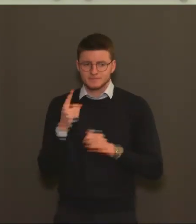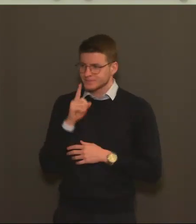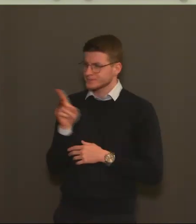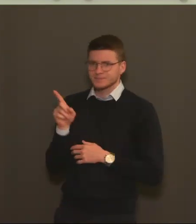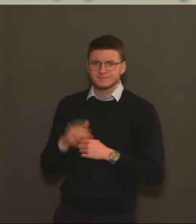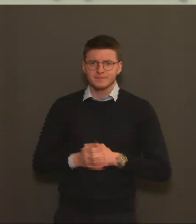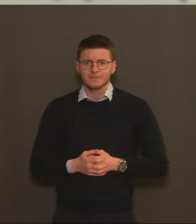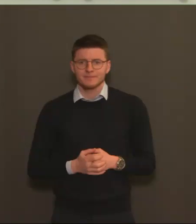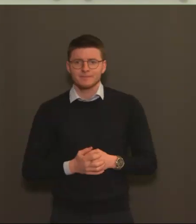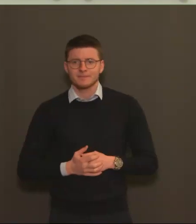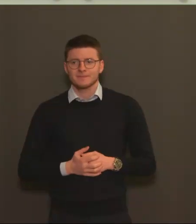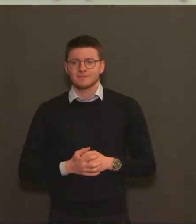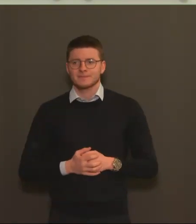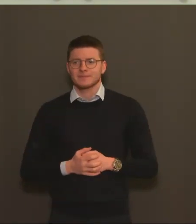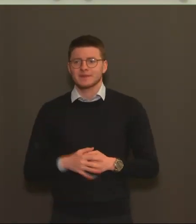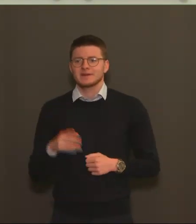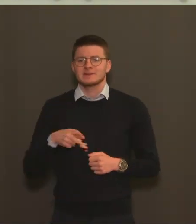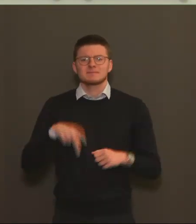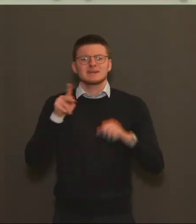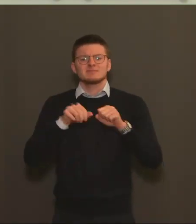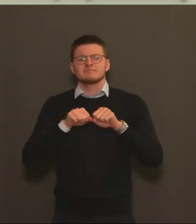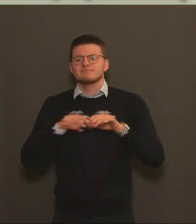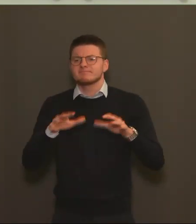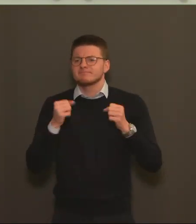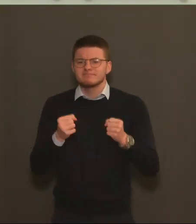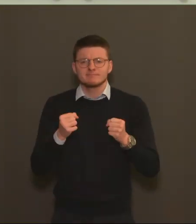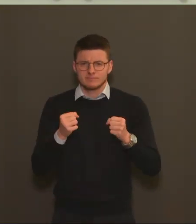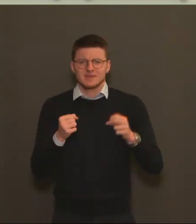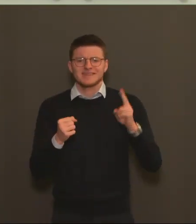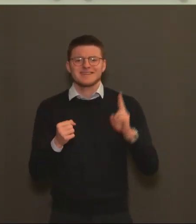Vooral de provincie Henegouwen kent nog een grote toename.